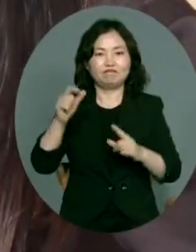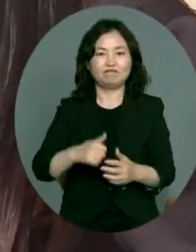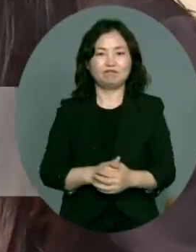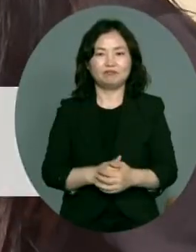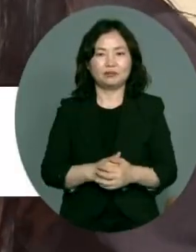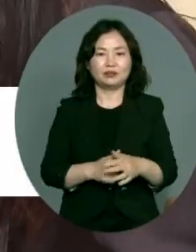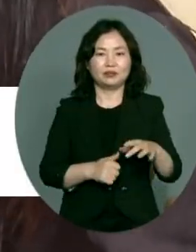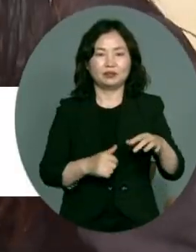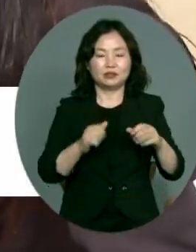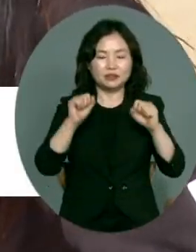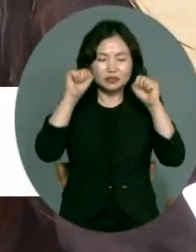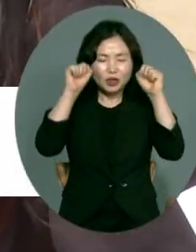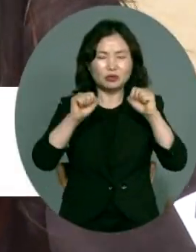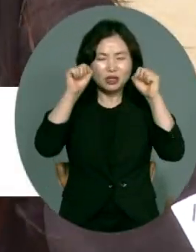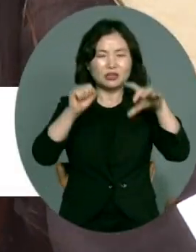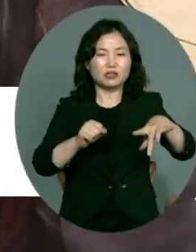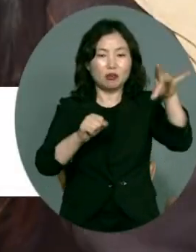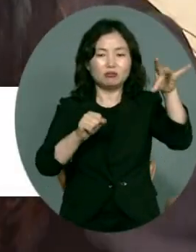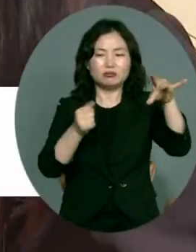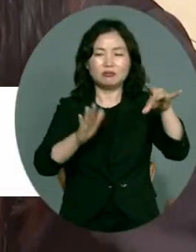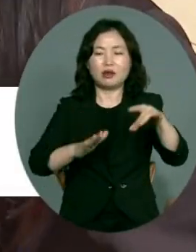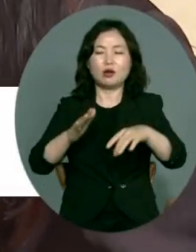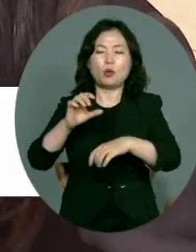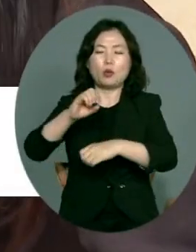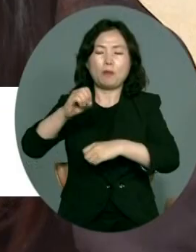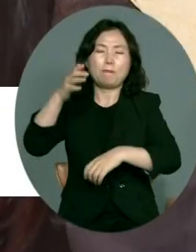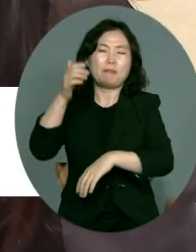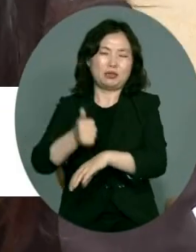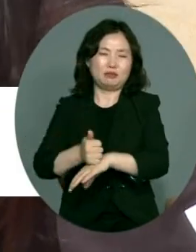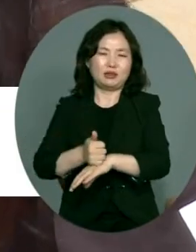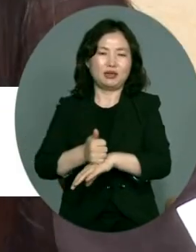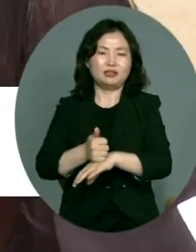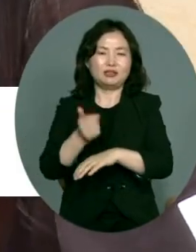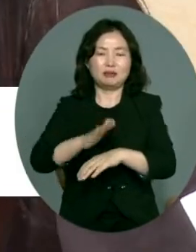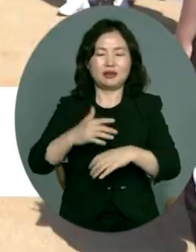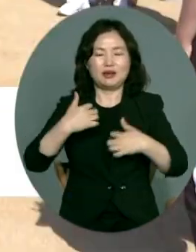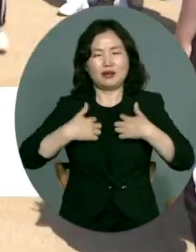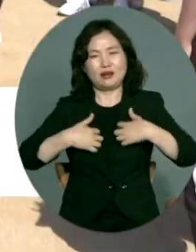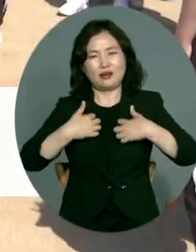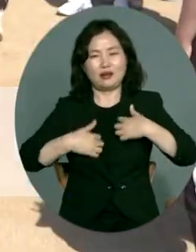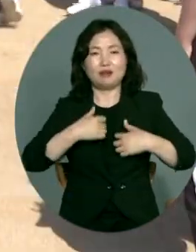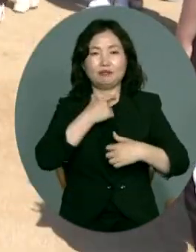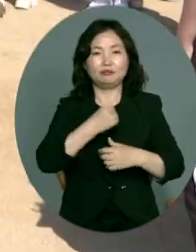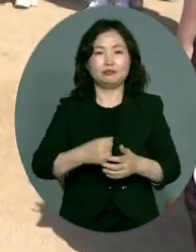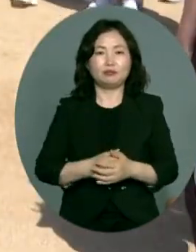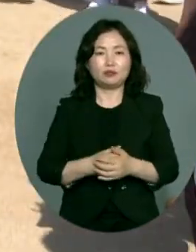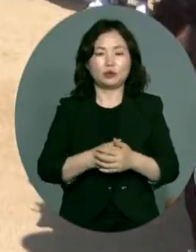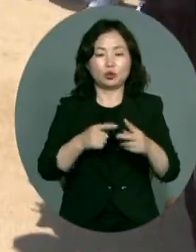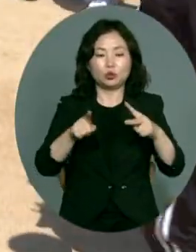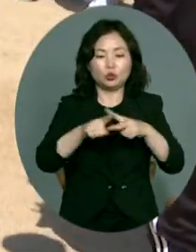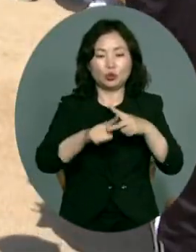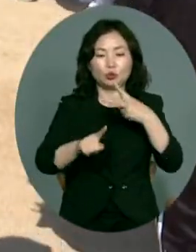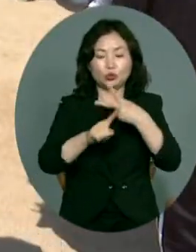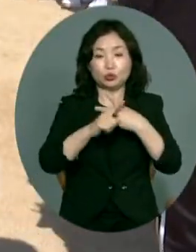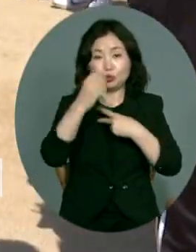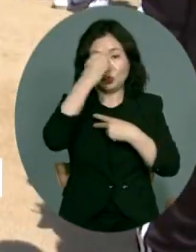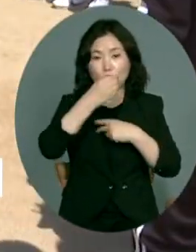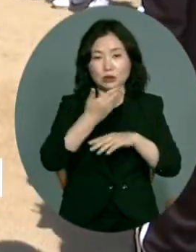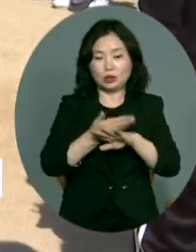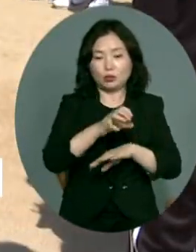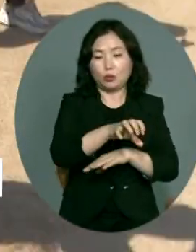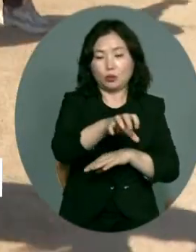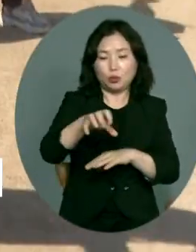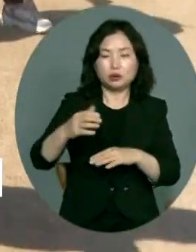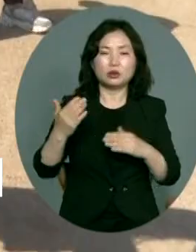소비자 마디가 체육대회 잖아요 그래서 최대한 힘입어 하려구요 대부 초중고등학교 여러 것도 오래